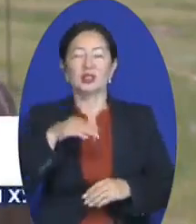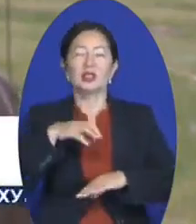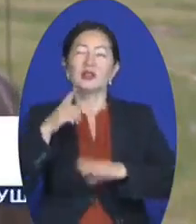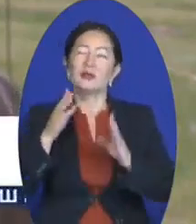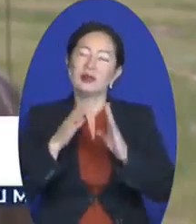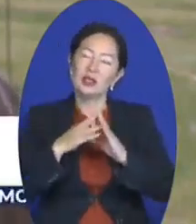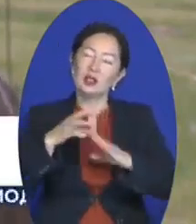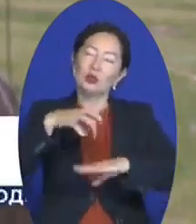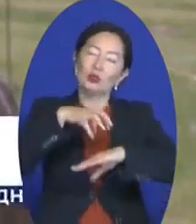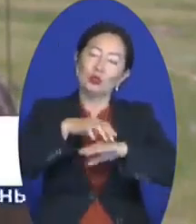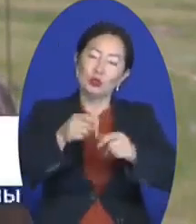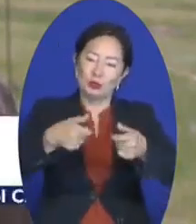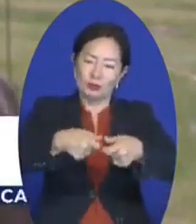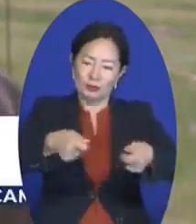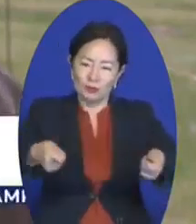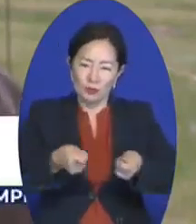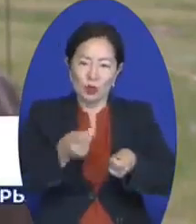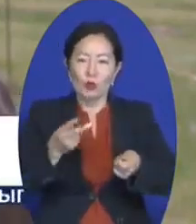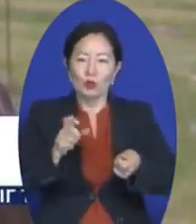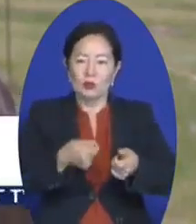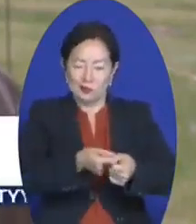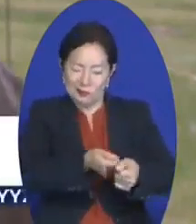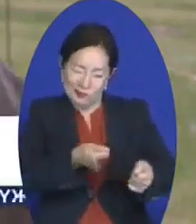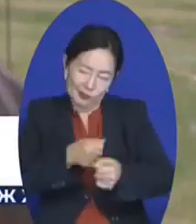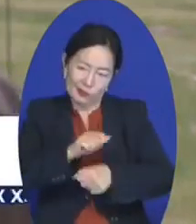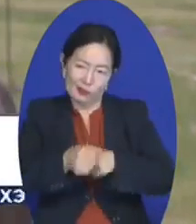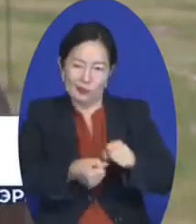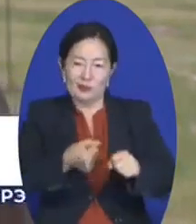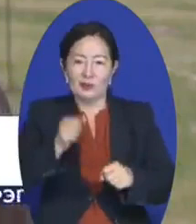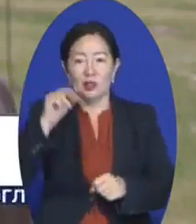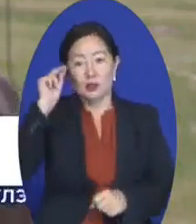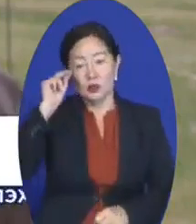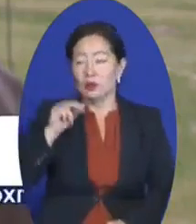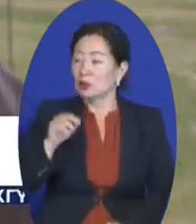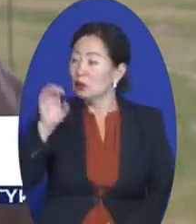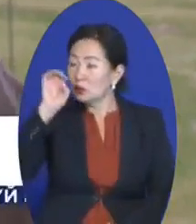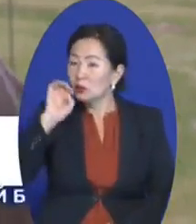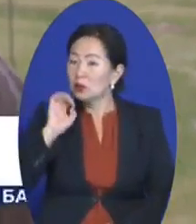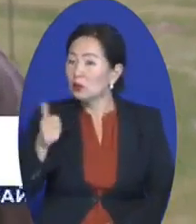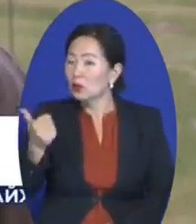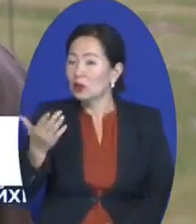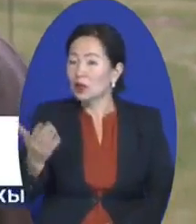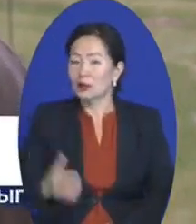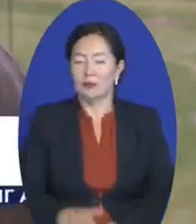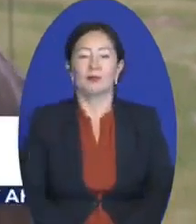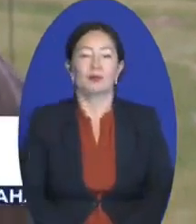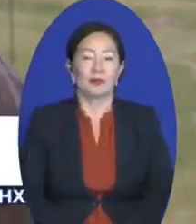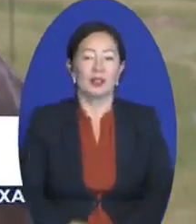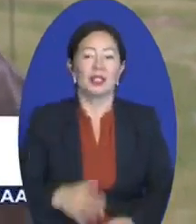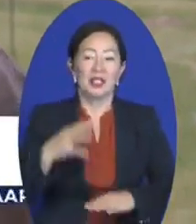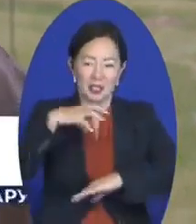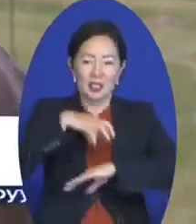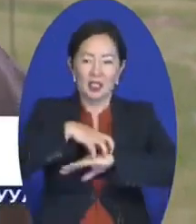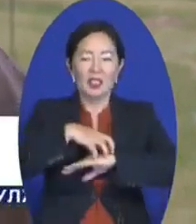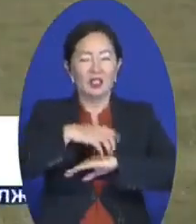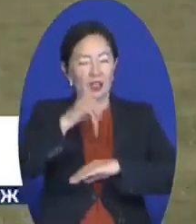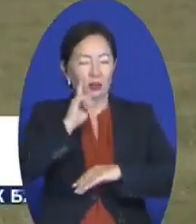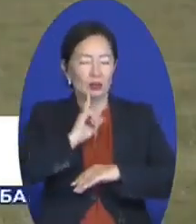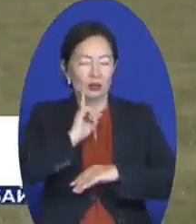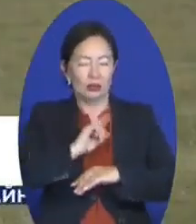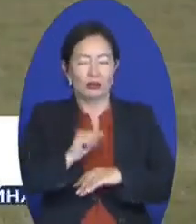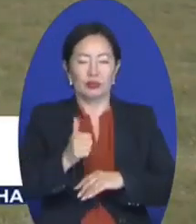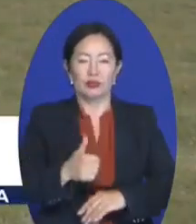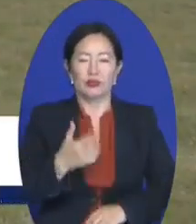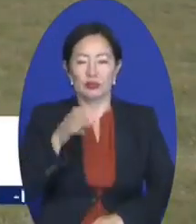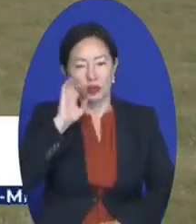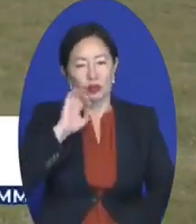татаж яаж уухийн сурсан. Байлын илүү сонирхолтой байсан. Ер нь гэр барих илүү сонирхолтой байсан. Бид нар